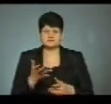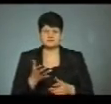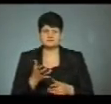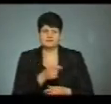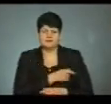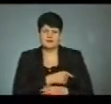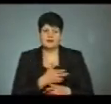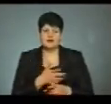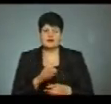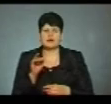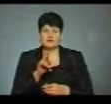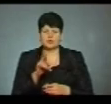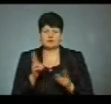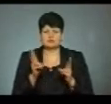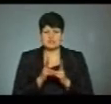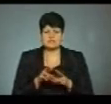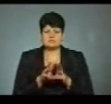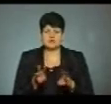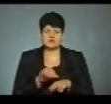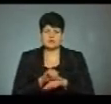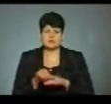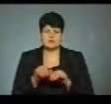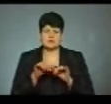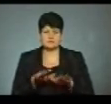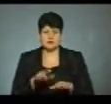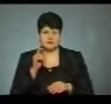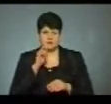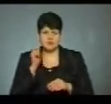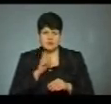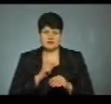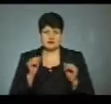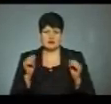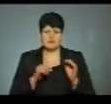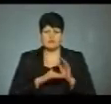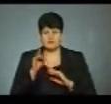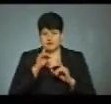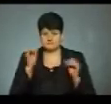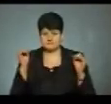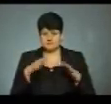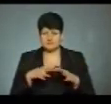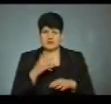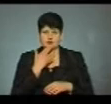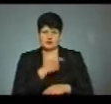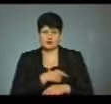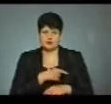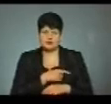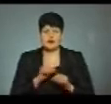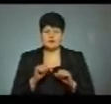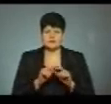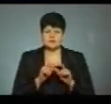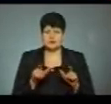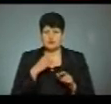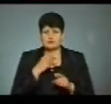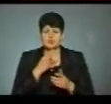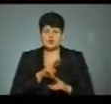рукавах. Янукович зустрічається з міністрами закордонних справ різних країн. У парламенті збираються нардепи, а керівник штабу національного спротиву повідомляє про